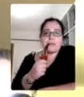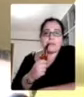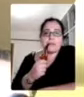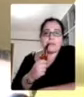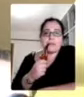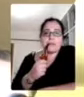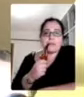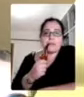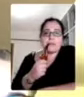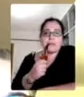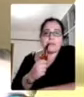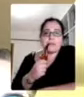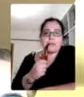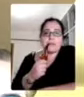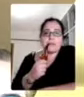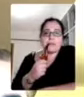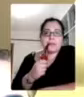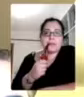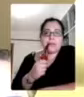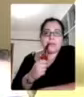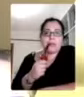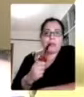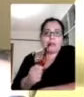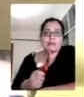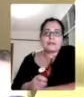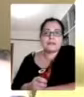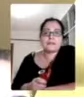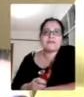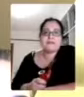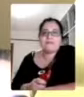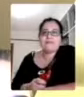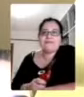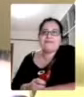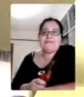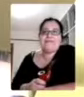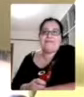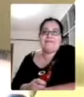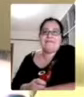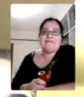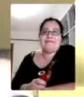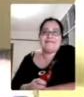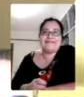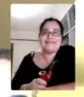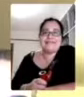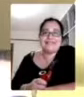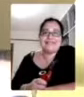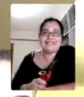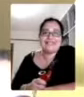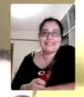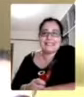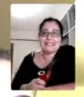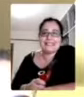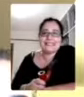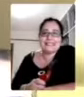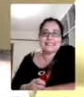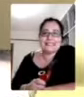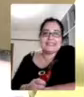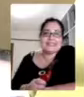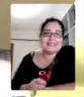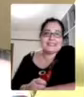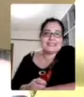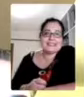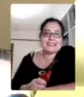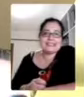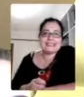şeyi. Öyle bir şey yapıyorsanız sigaradan daha da zararlı olabileceğini düşünüyorum ben. Çok daha ham, çok daha tok ve çok daha doygun